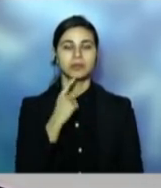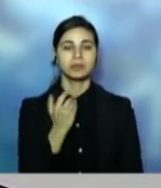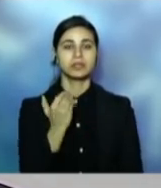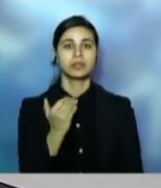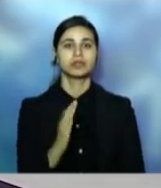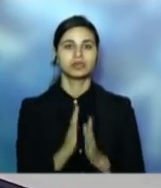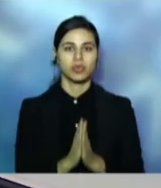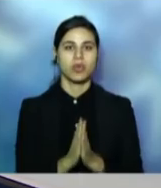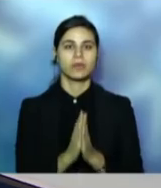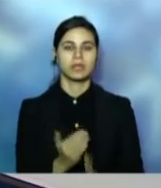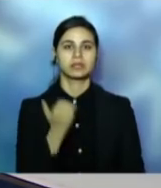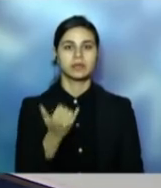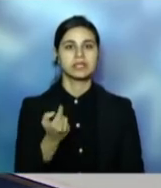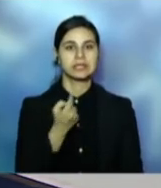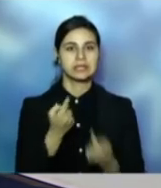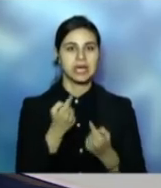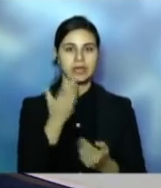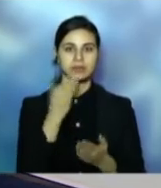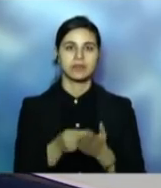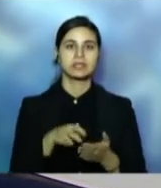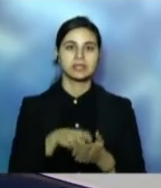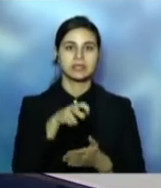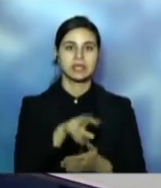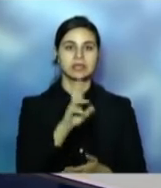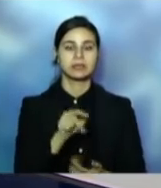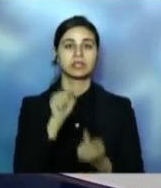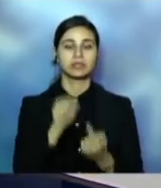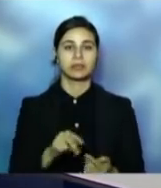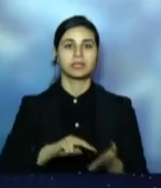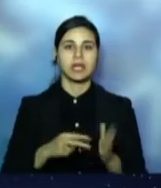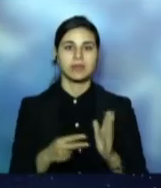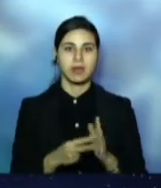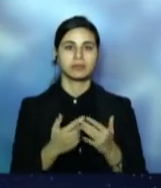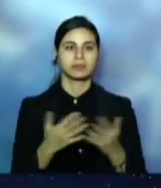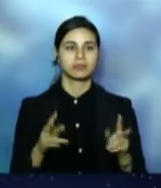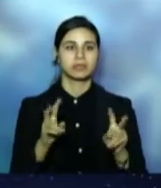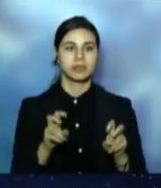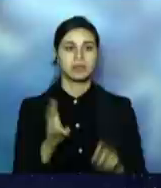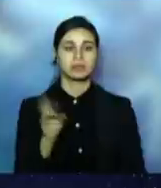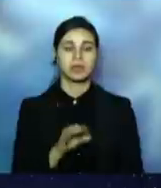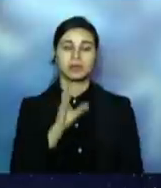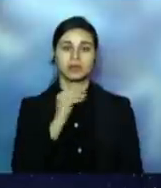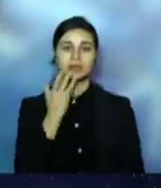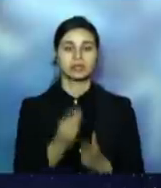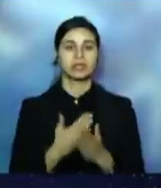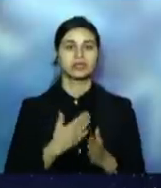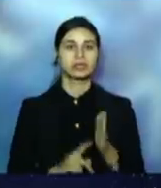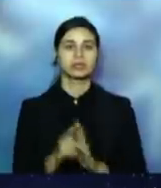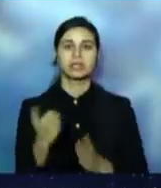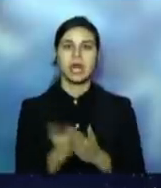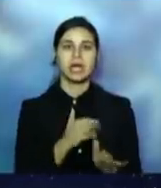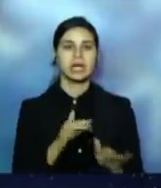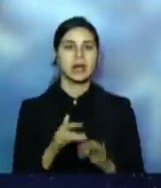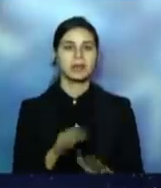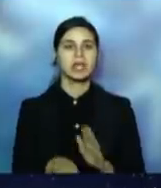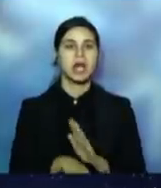თქვენს თხოვნას, თქვენს ზარებს, თქვენს წერილებს და შესაბამისად გეგმავდით ამა თუ იმ თემას. მაგრამ როდესაც ჩვენ წამოვიწყეთ ახალი